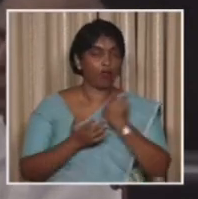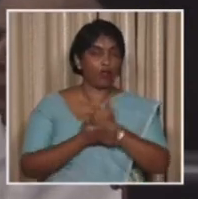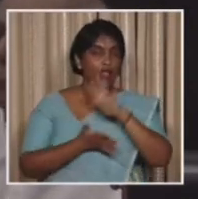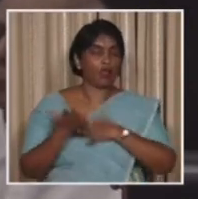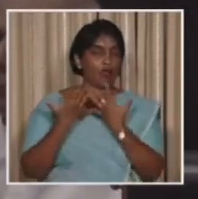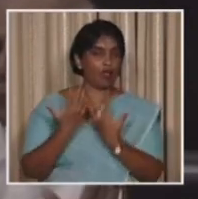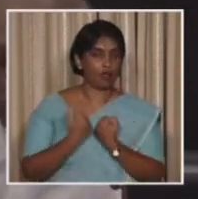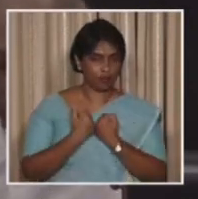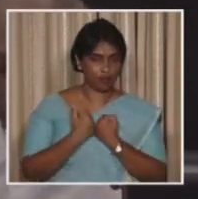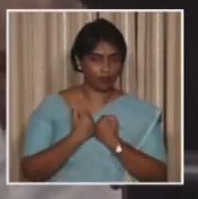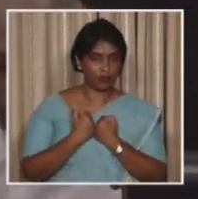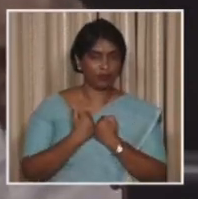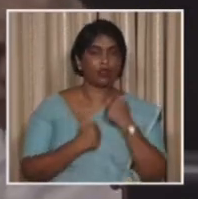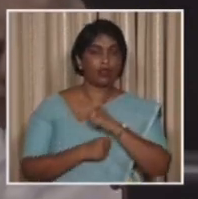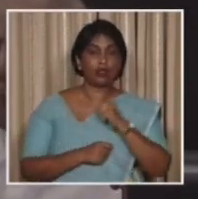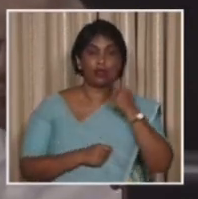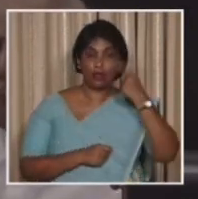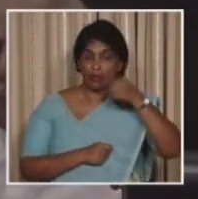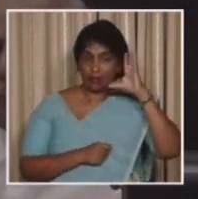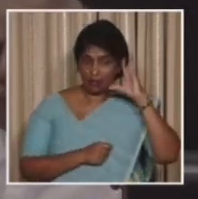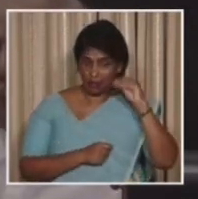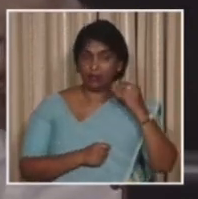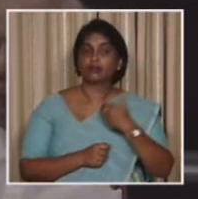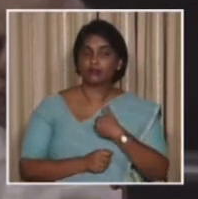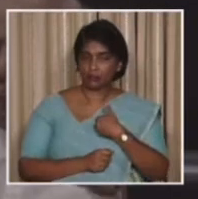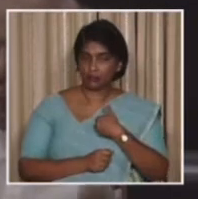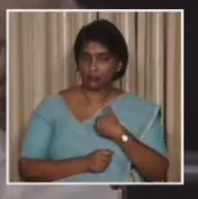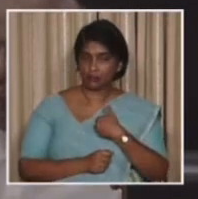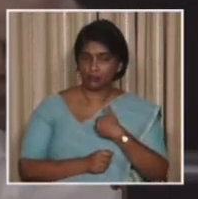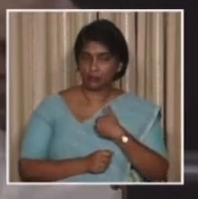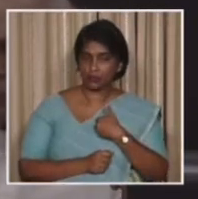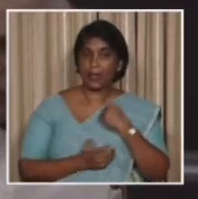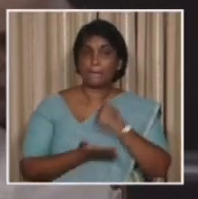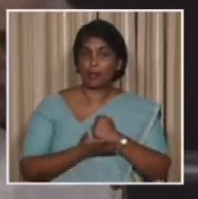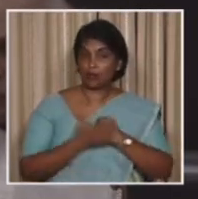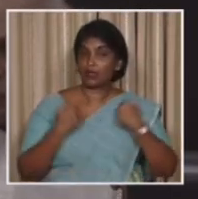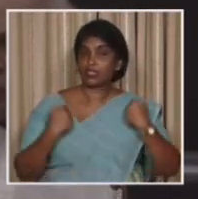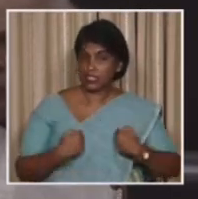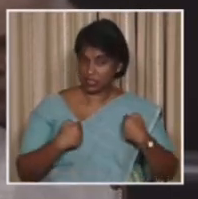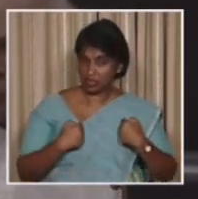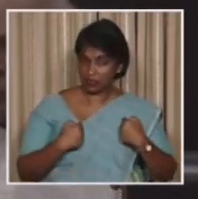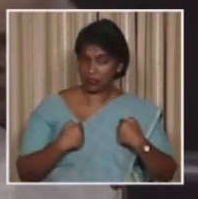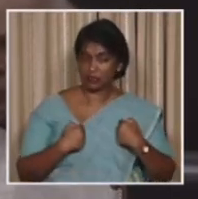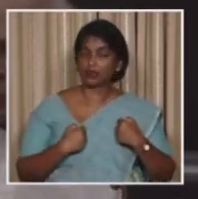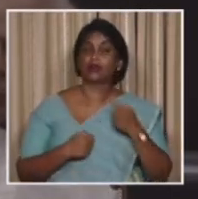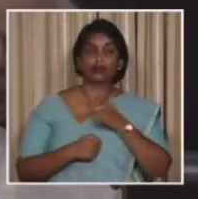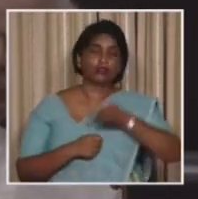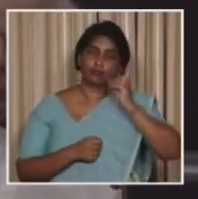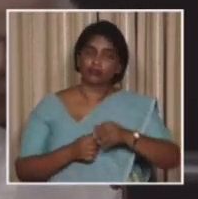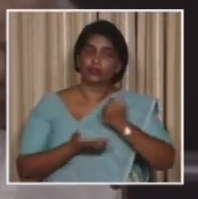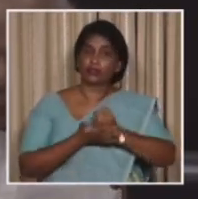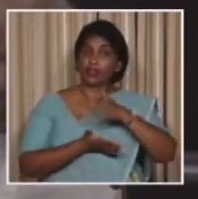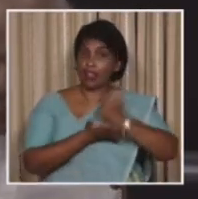ලැබුණා. එදා රාත්‍රියේම මමත් මහ බැංකුවේ අධිපතිතුමත් එකඟතා